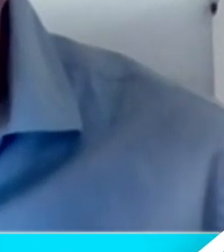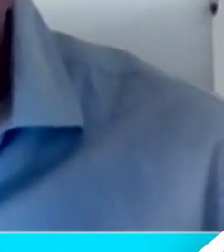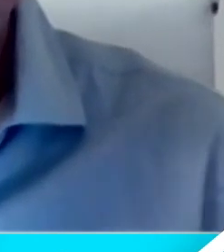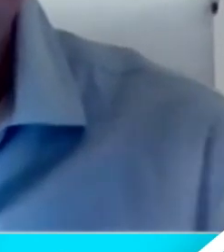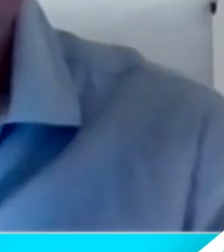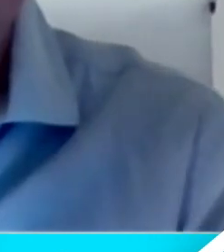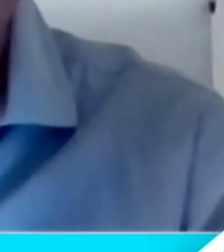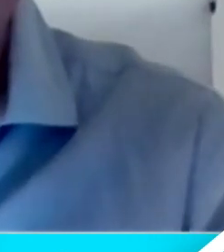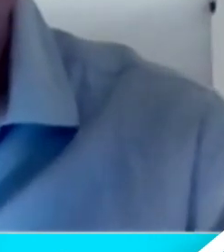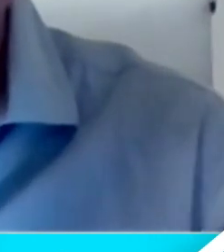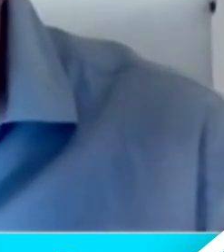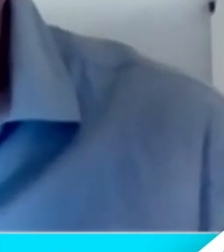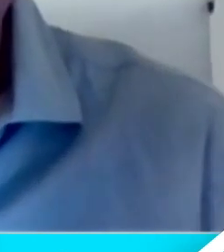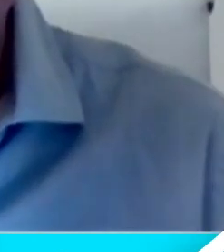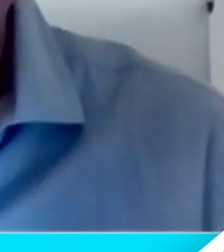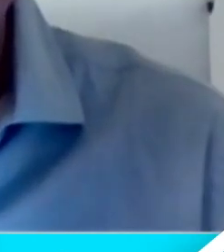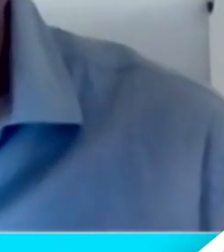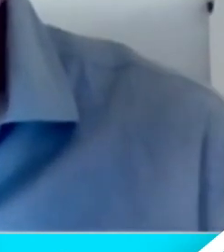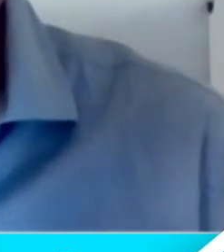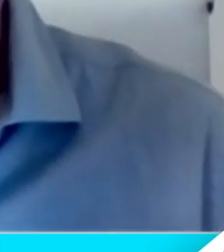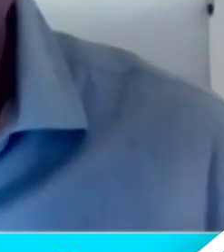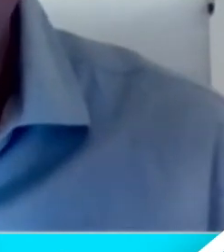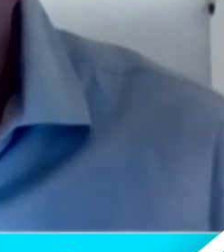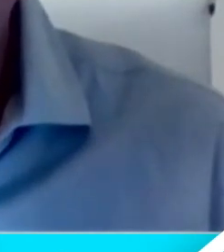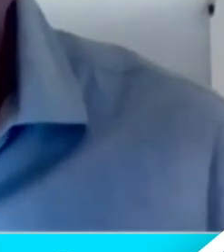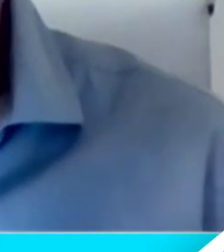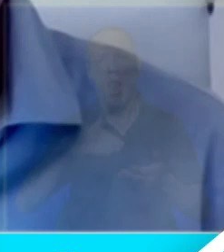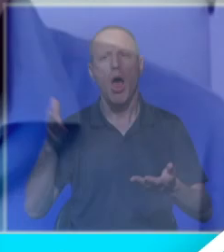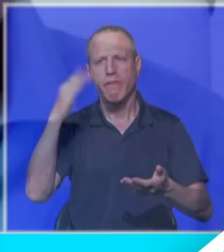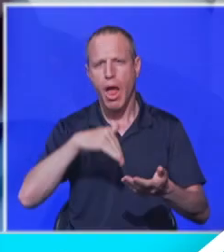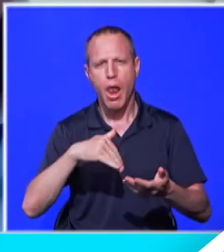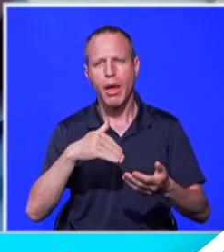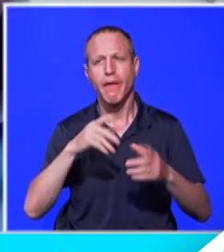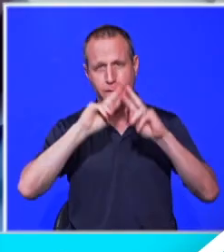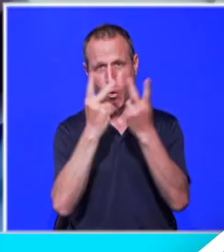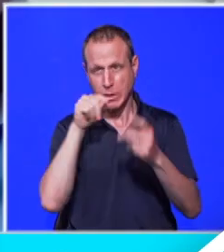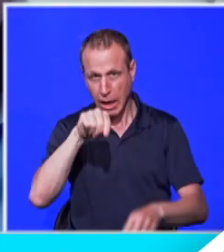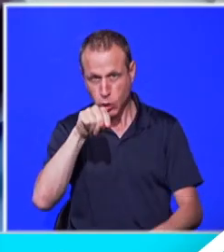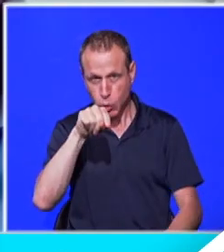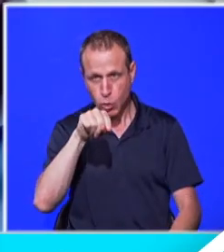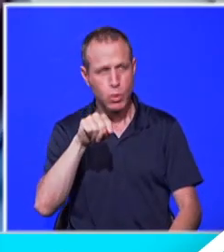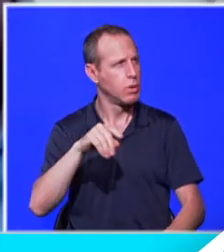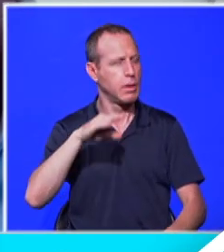תחרותיים, אם זה מונופולים או הטבות מס מהממשלה וכן הלאה וכן הלאה. ולקבוצה הזו,